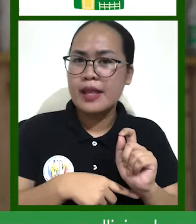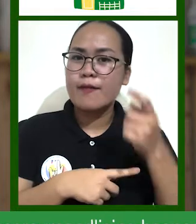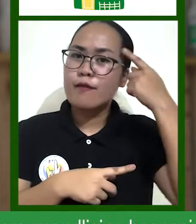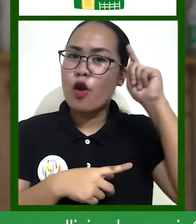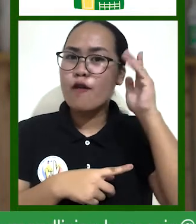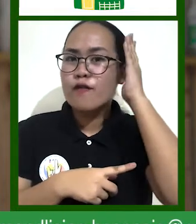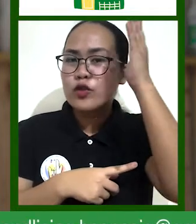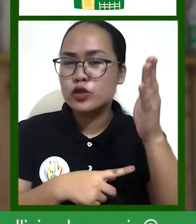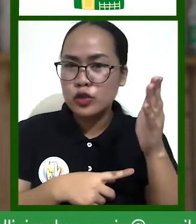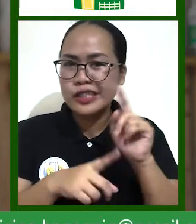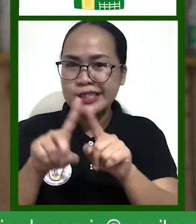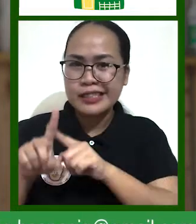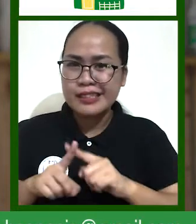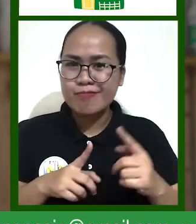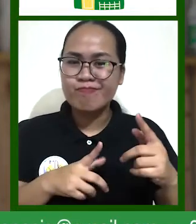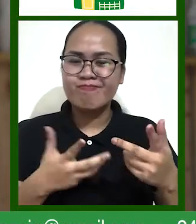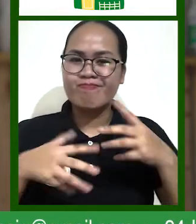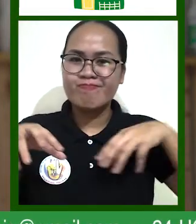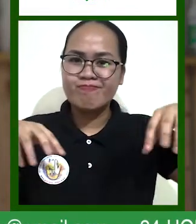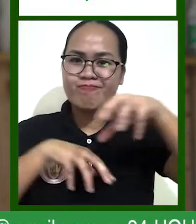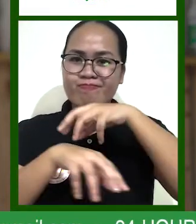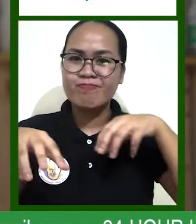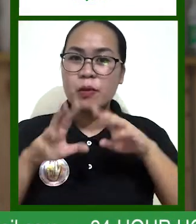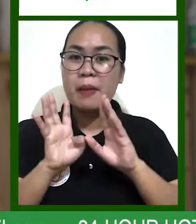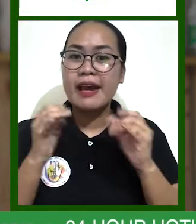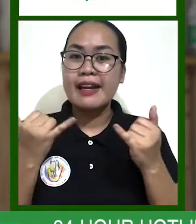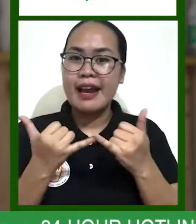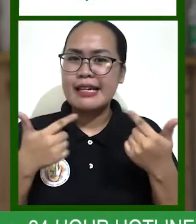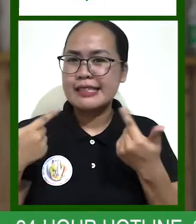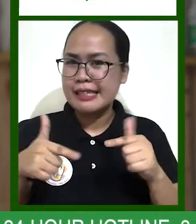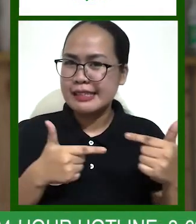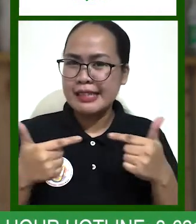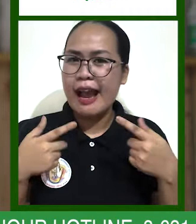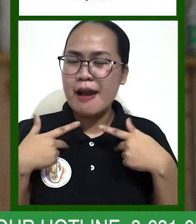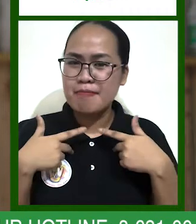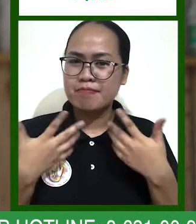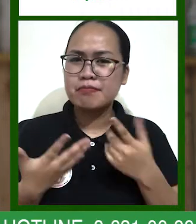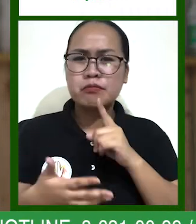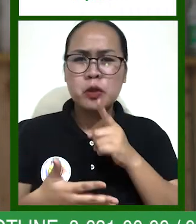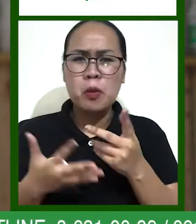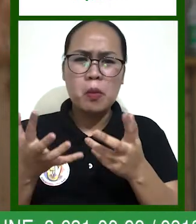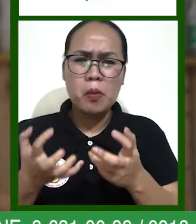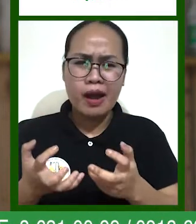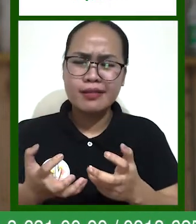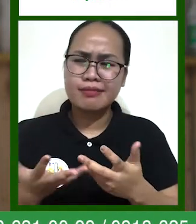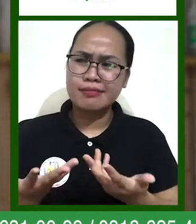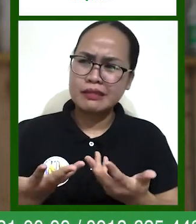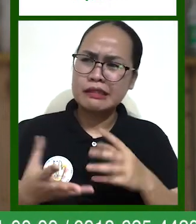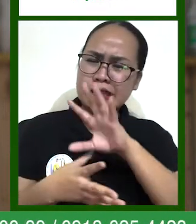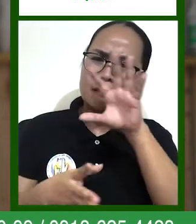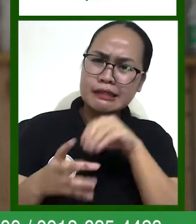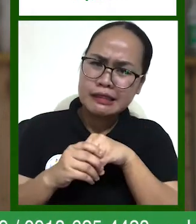inter-barangay games, no? Sabi nga namin, gusto namin mas maging inclusive itong ating sports program na miski mga residente